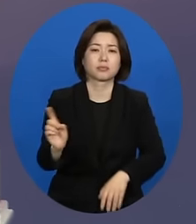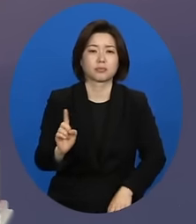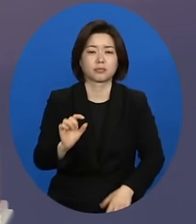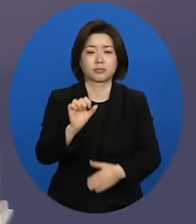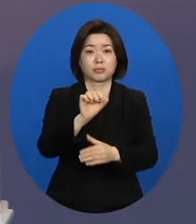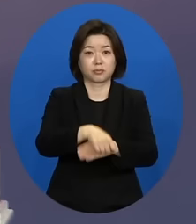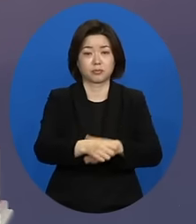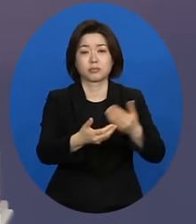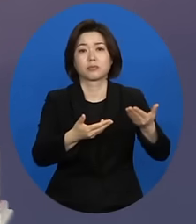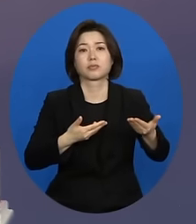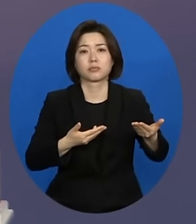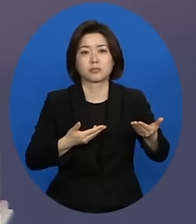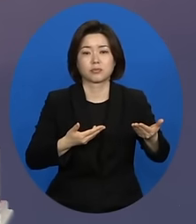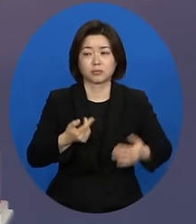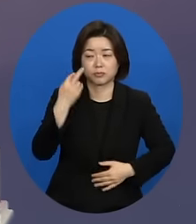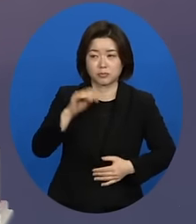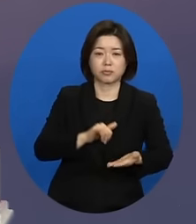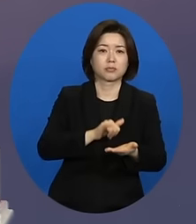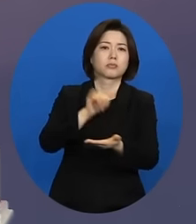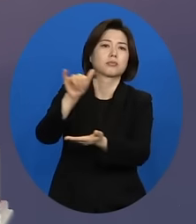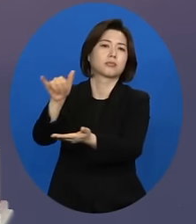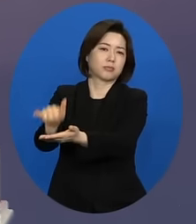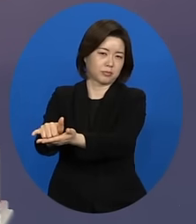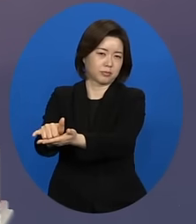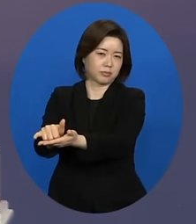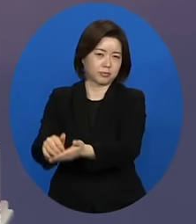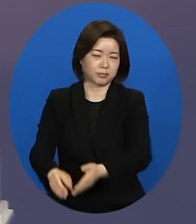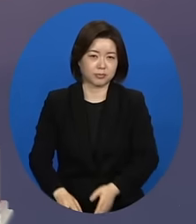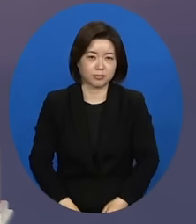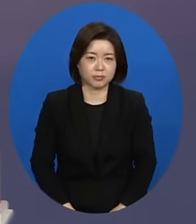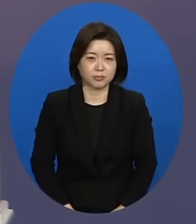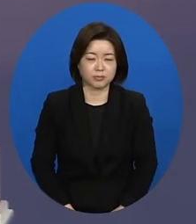허락을 해서 미국에 들어갑니다.